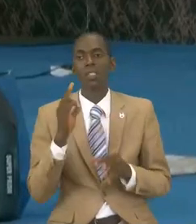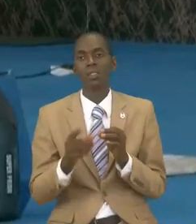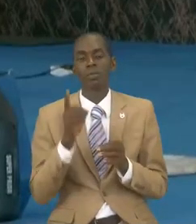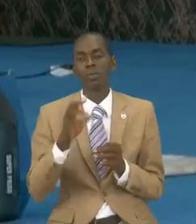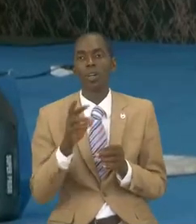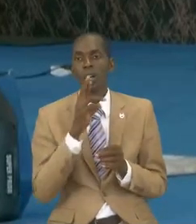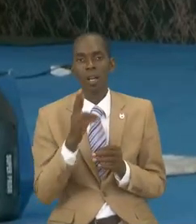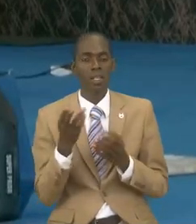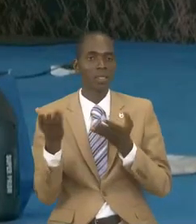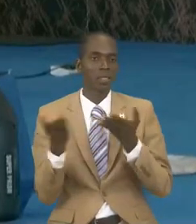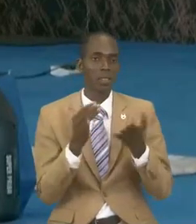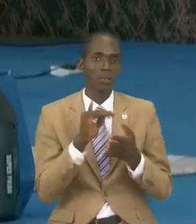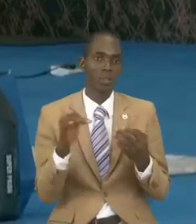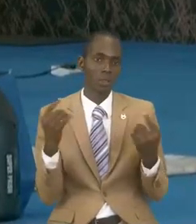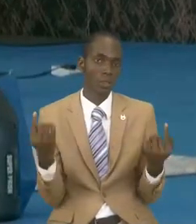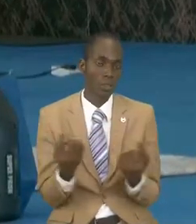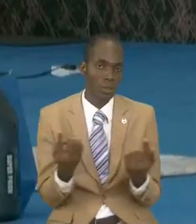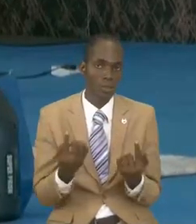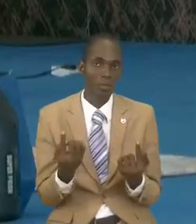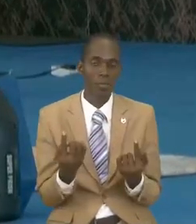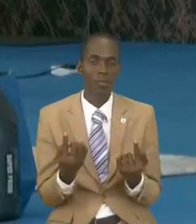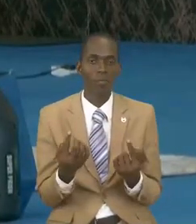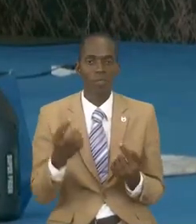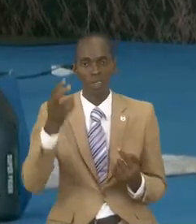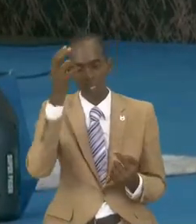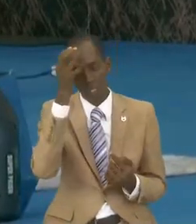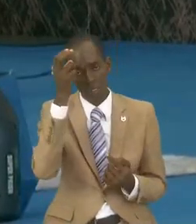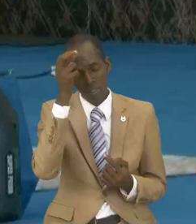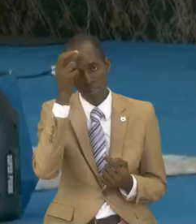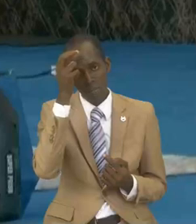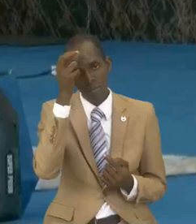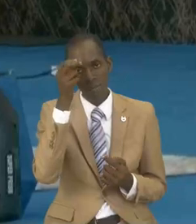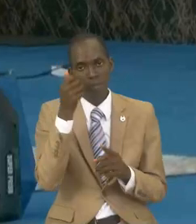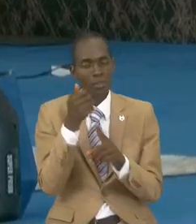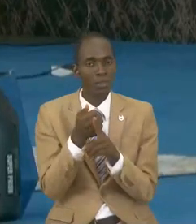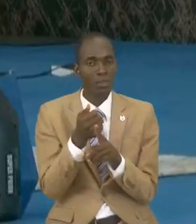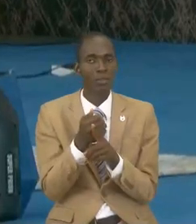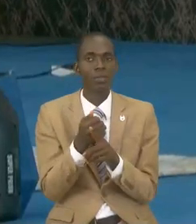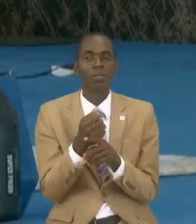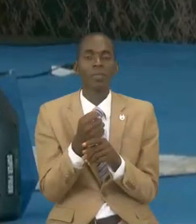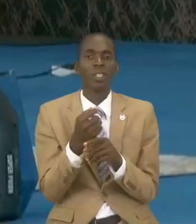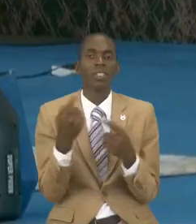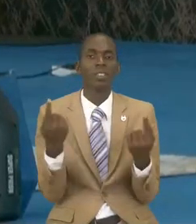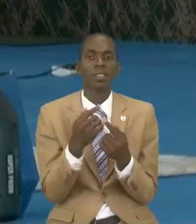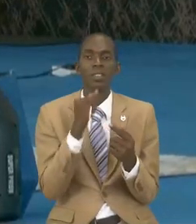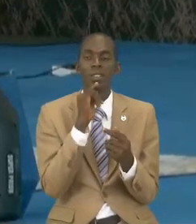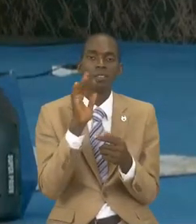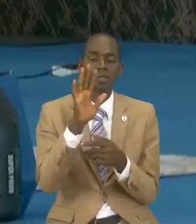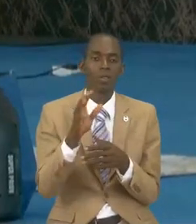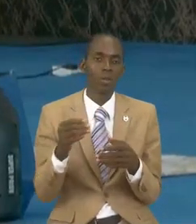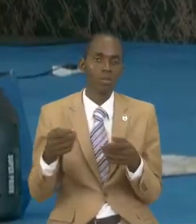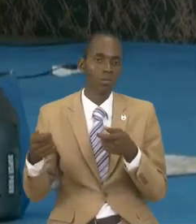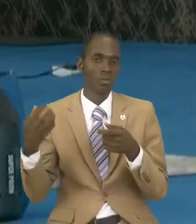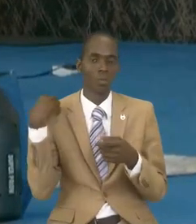péché, le moi, Satan, le maître est ton maître est